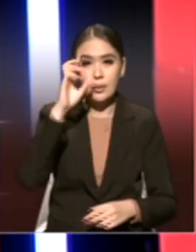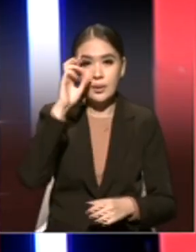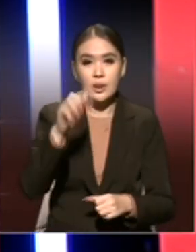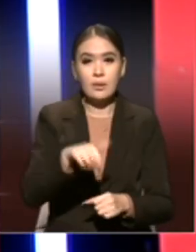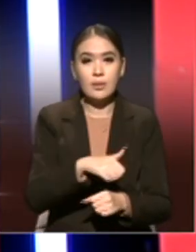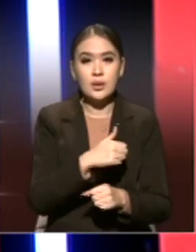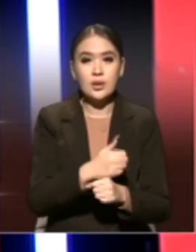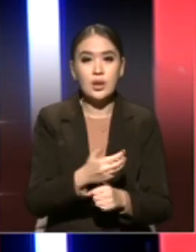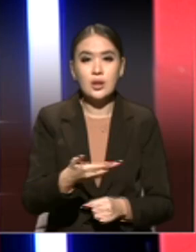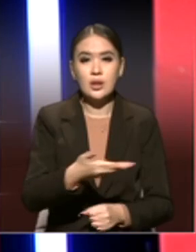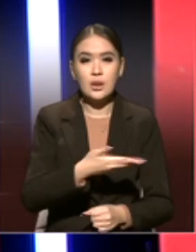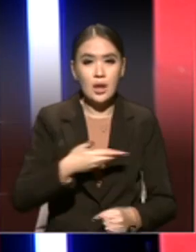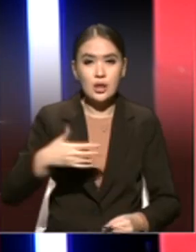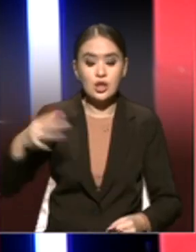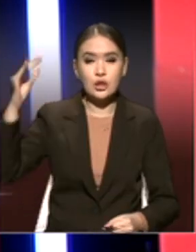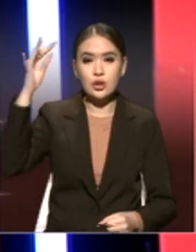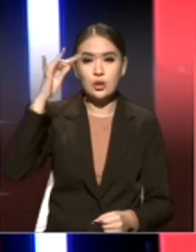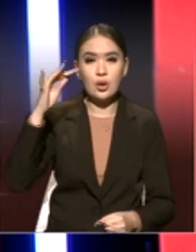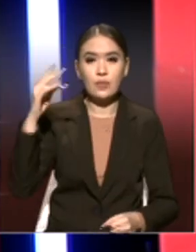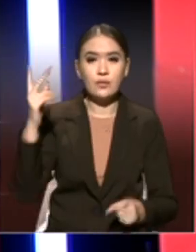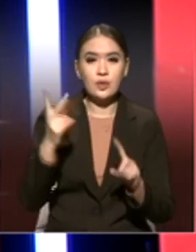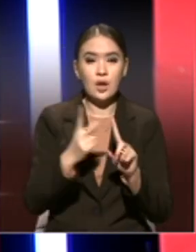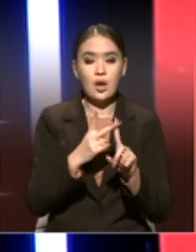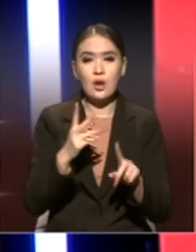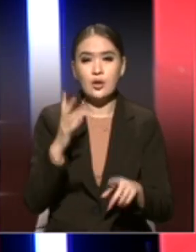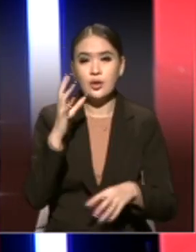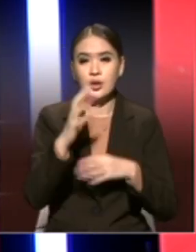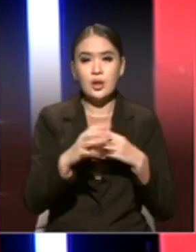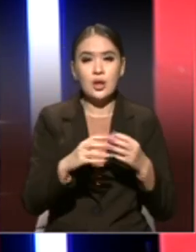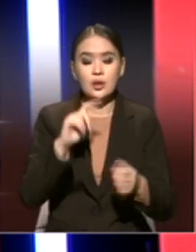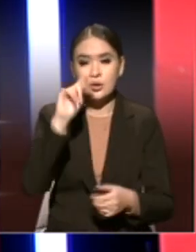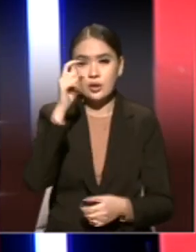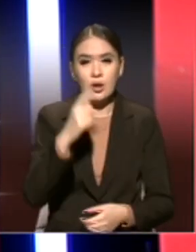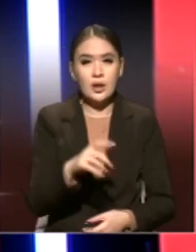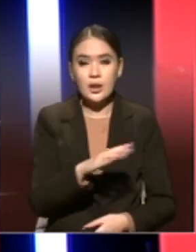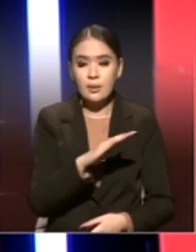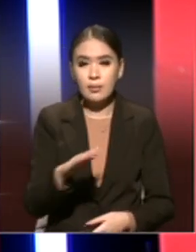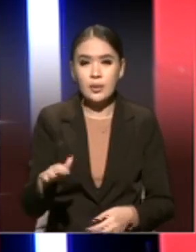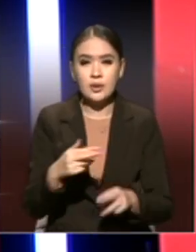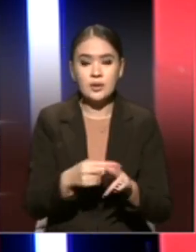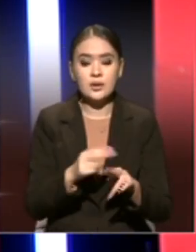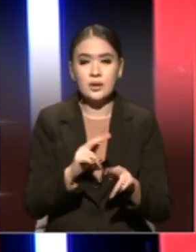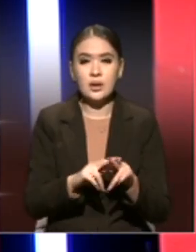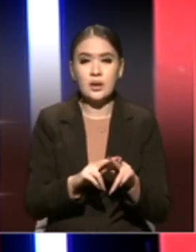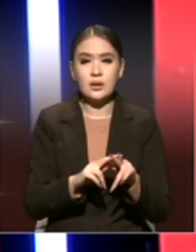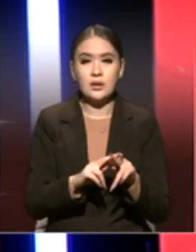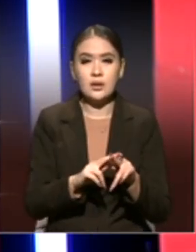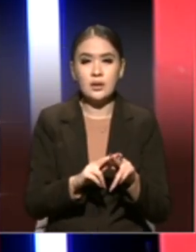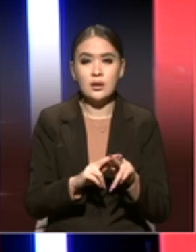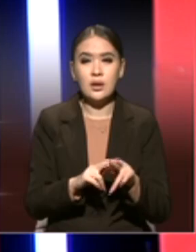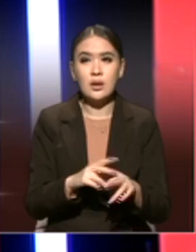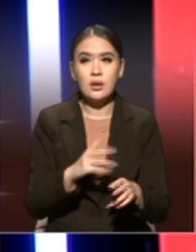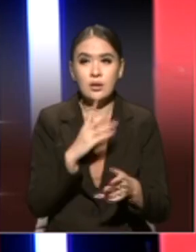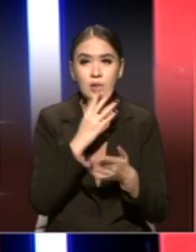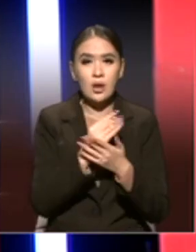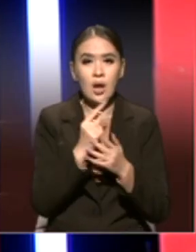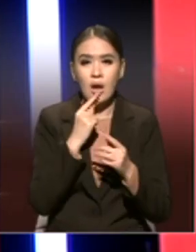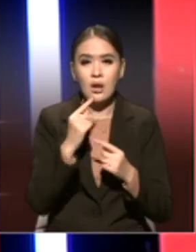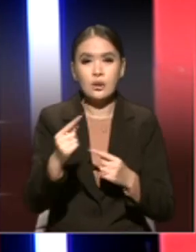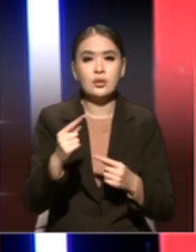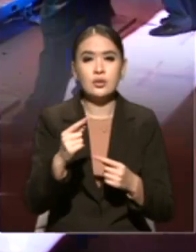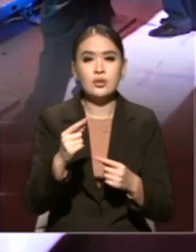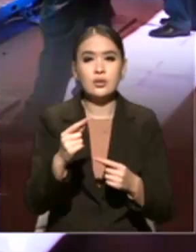тарихымыз екінші дүниежүзілік соғыс емес, көк түріктің кезеңінен басталады деп айтты. Әрине, әрине. Біз алысқа бару керекпіз.